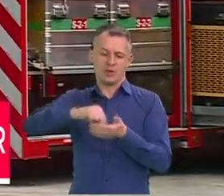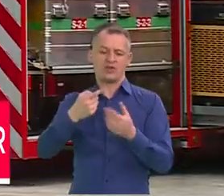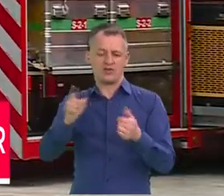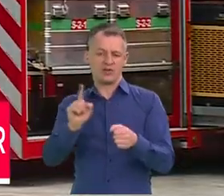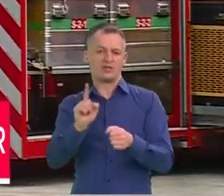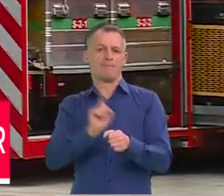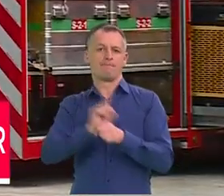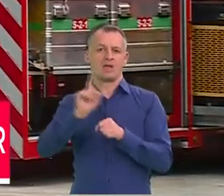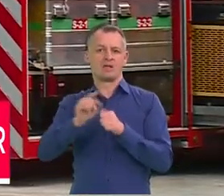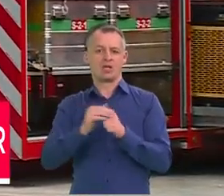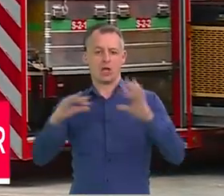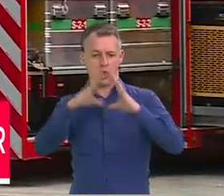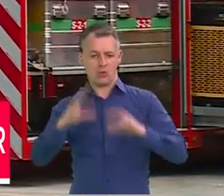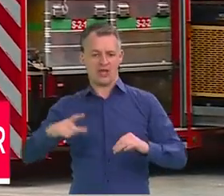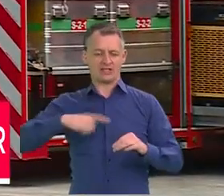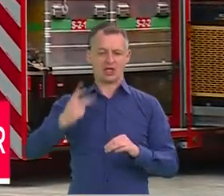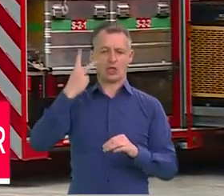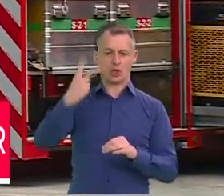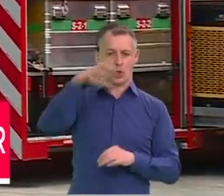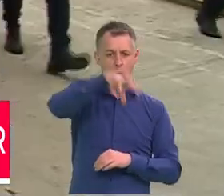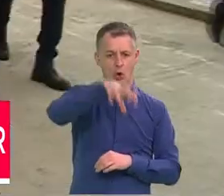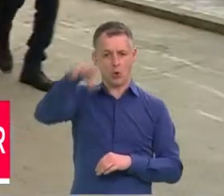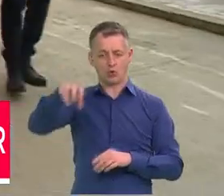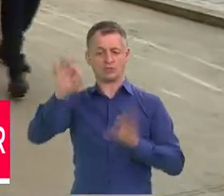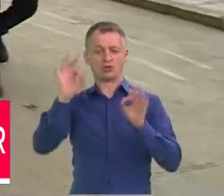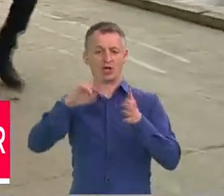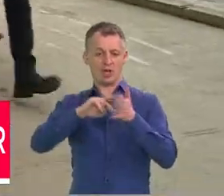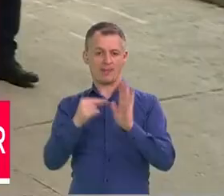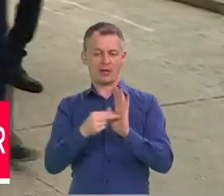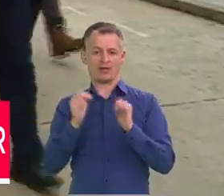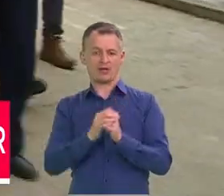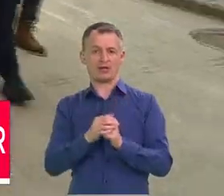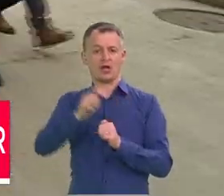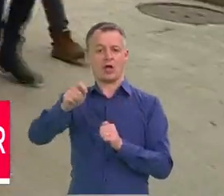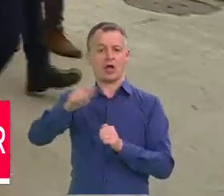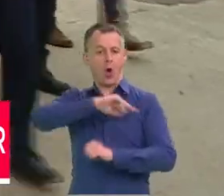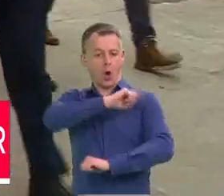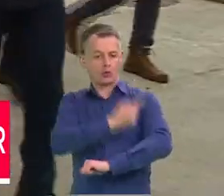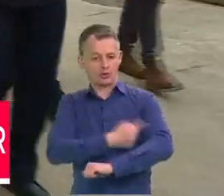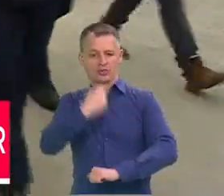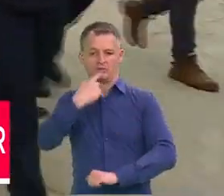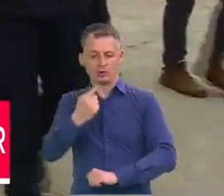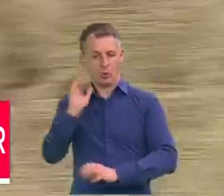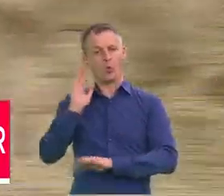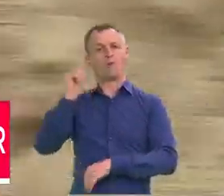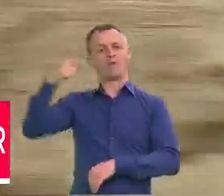În România există în prezent două astfel de poligoane de pregătire, iar autoritățile anunță că urmează să mai construiască. În ele se vor putea antrena